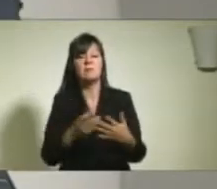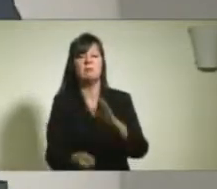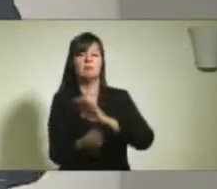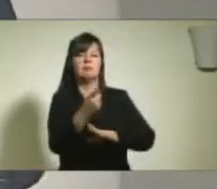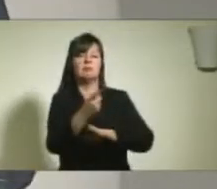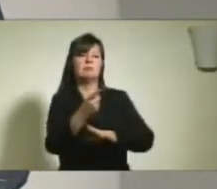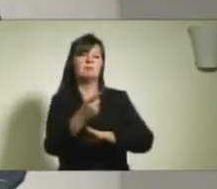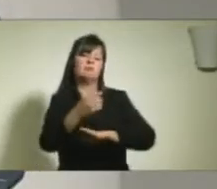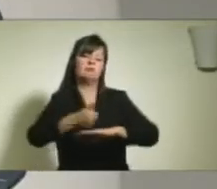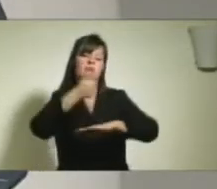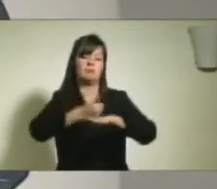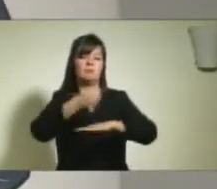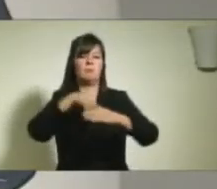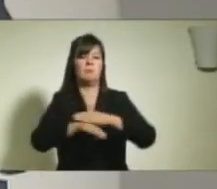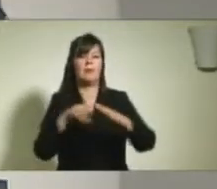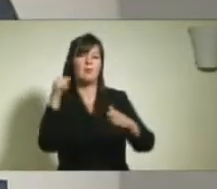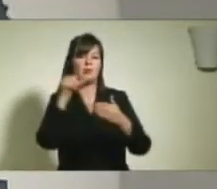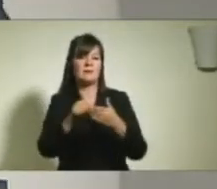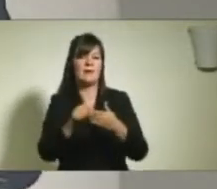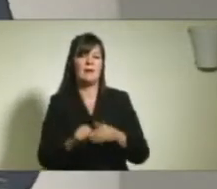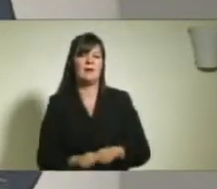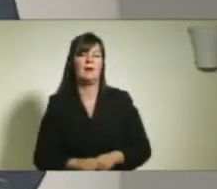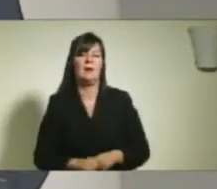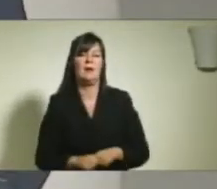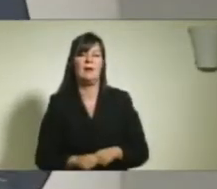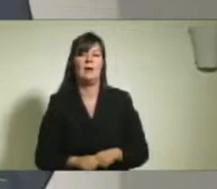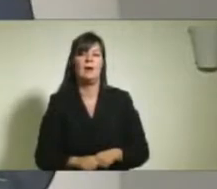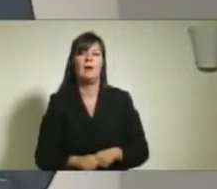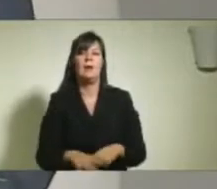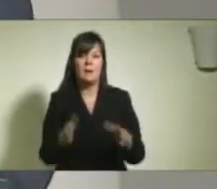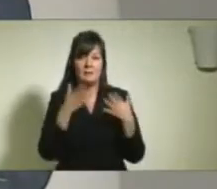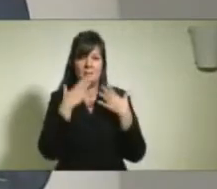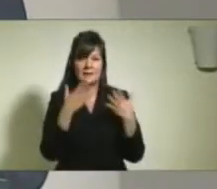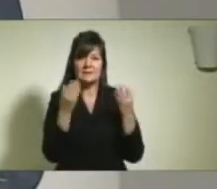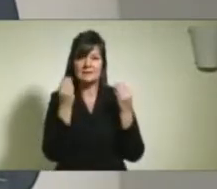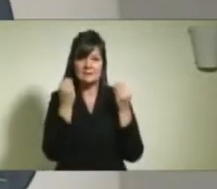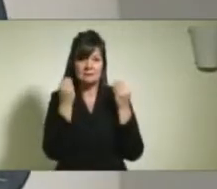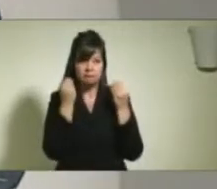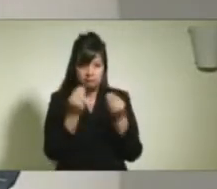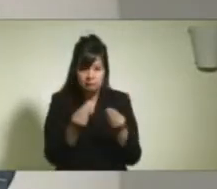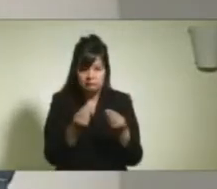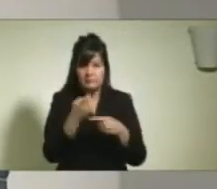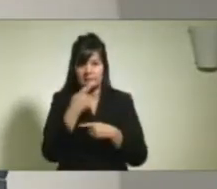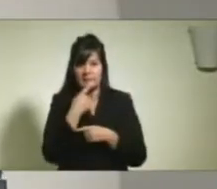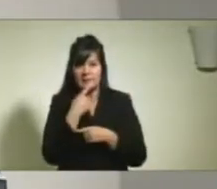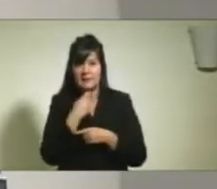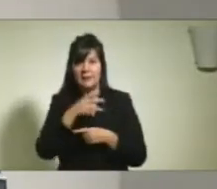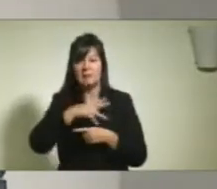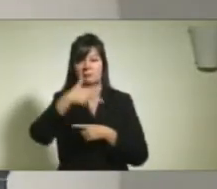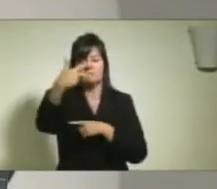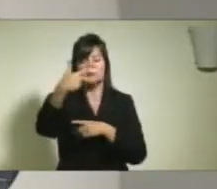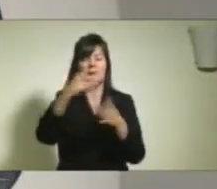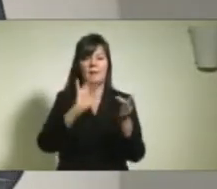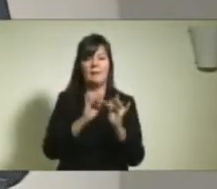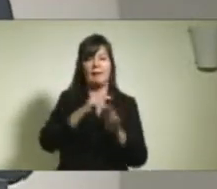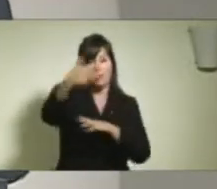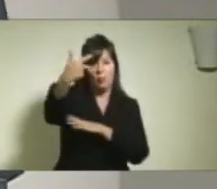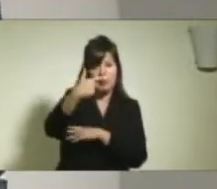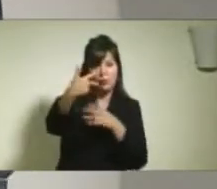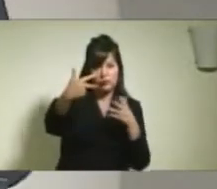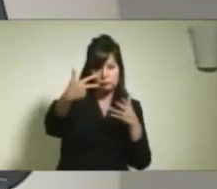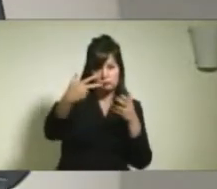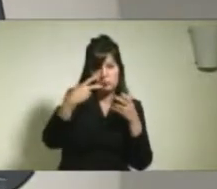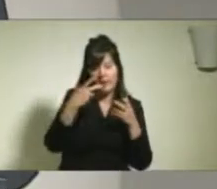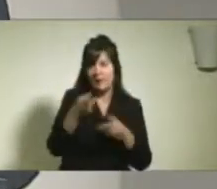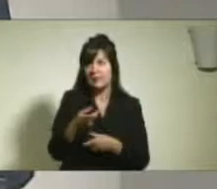Donc, remercier aussi les personnes qui nous ont suivis en diffusion en direct. Je pense pour nous, c'était